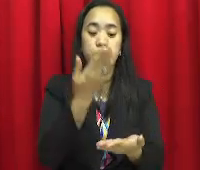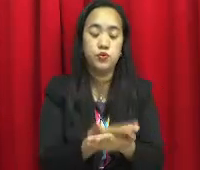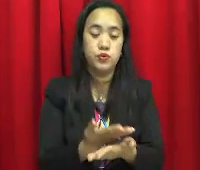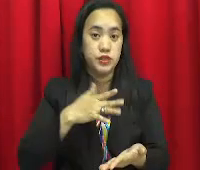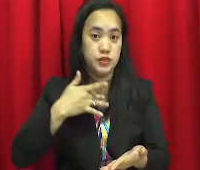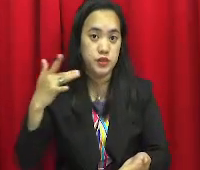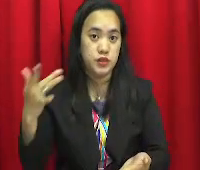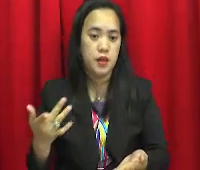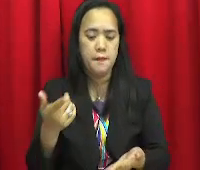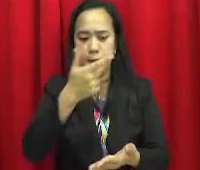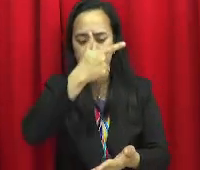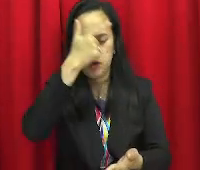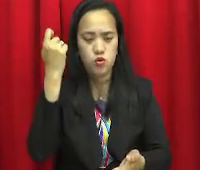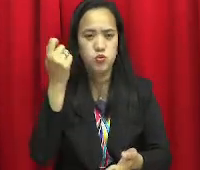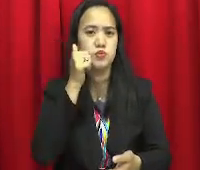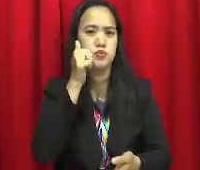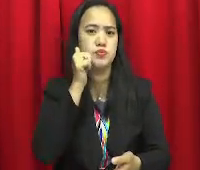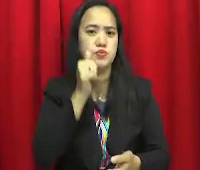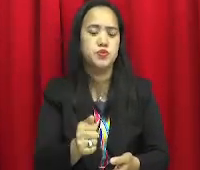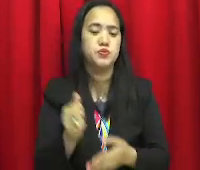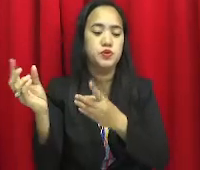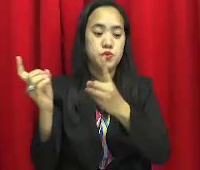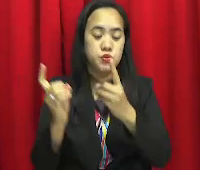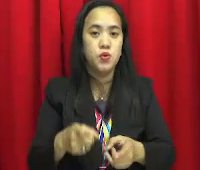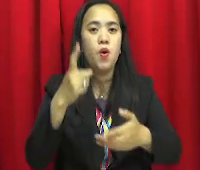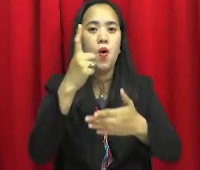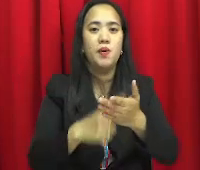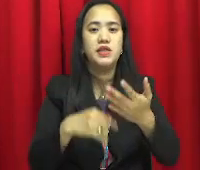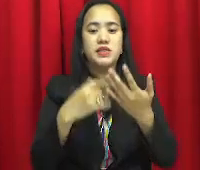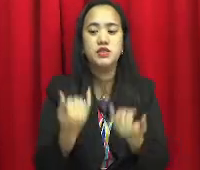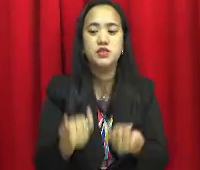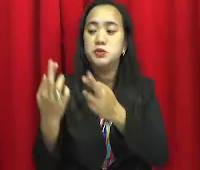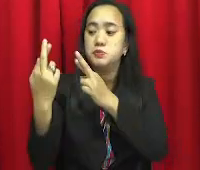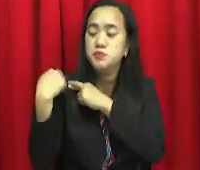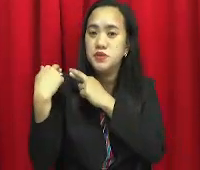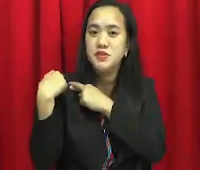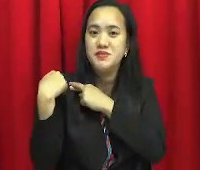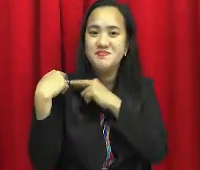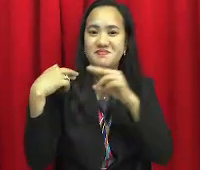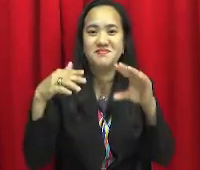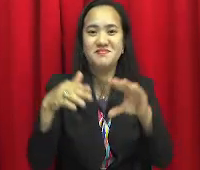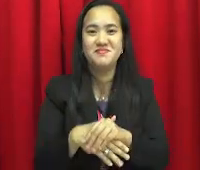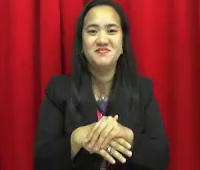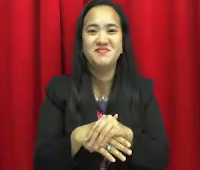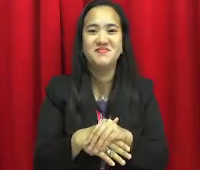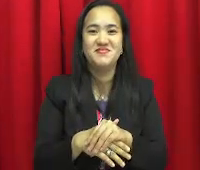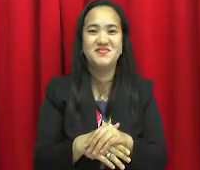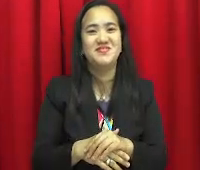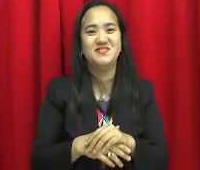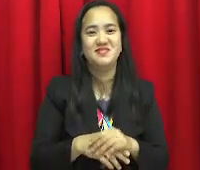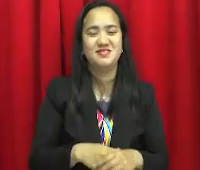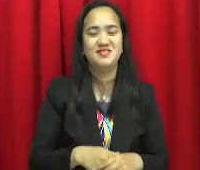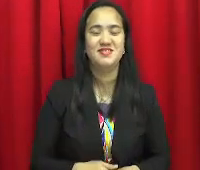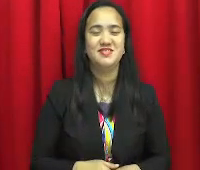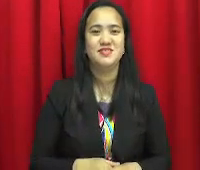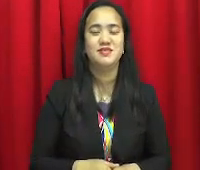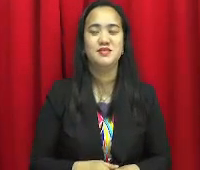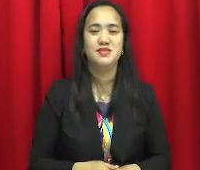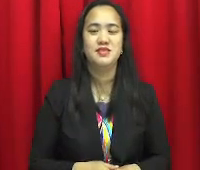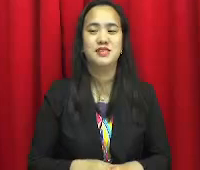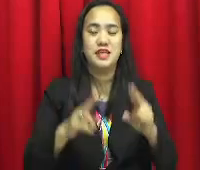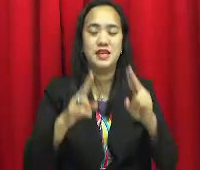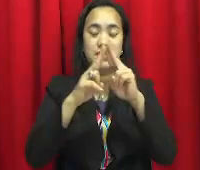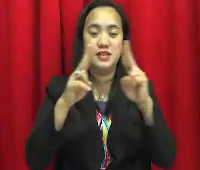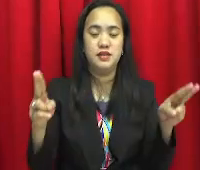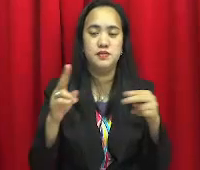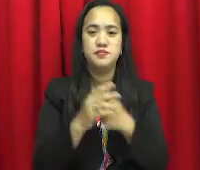mo araw-araw anak mo, napapaglutuan mo asawa araw-araw mo, sana all. You know? Eh, sabi niya,